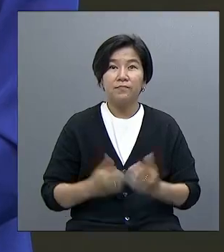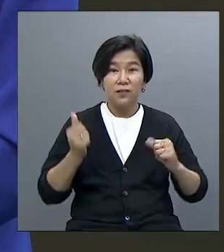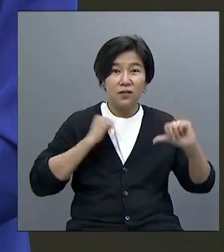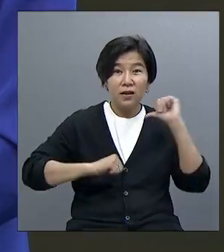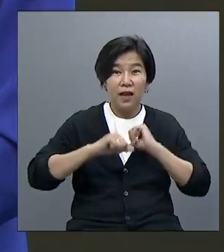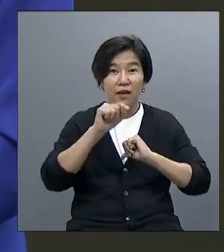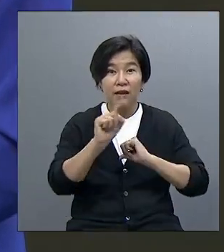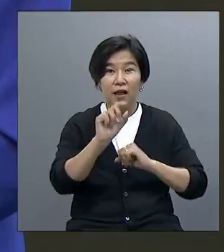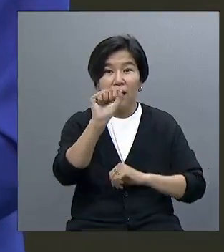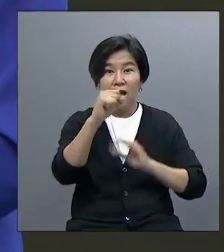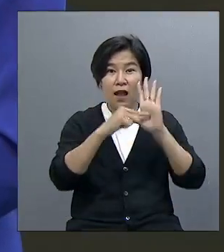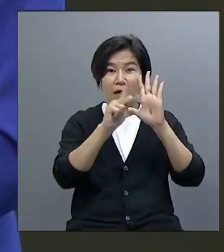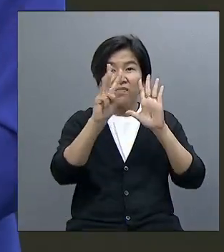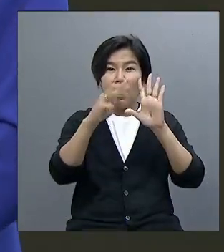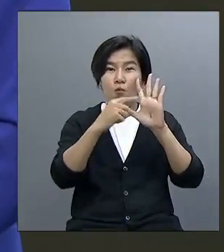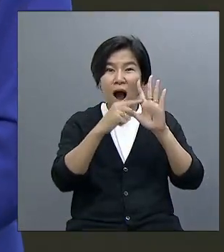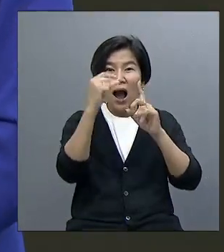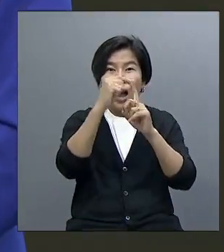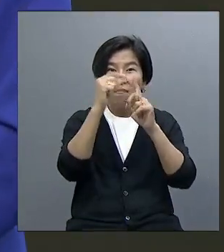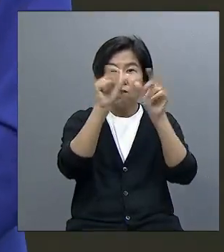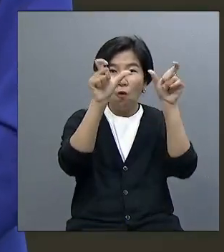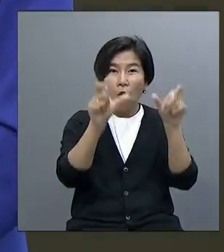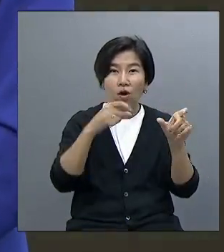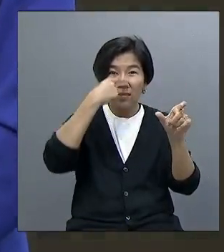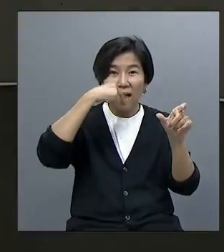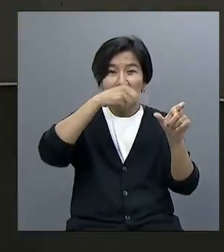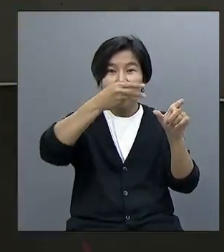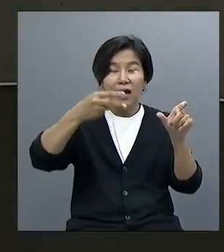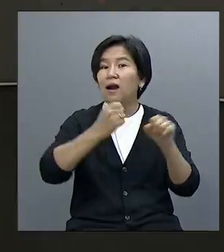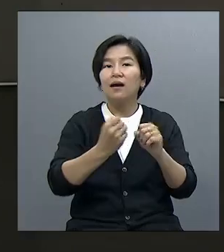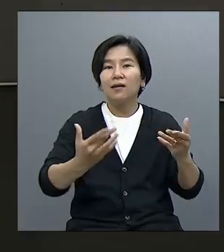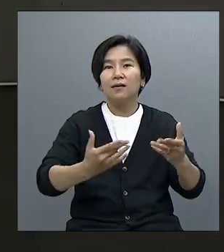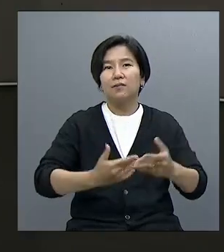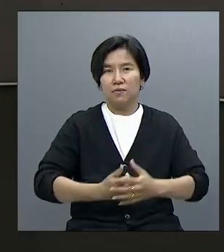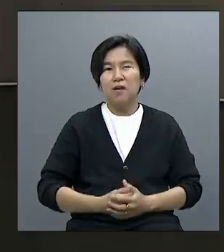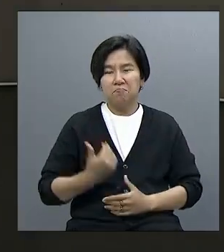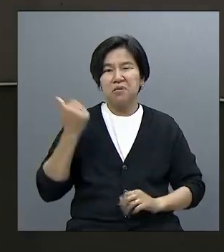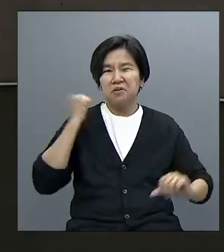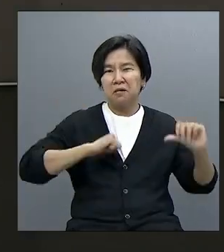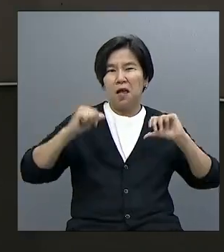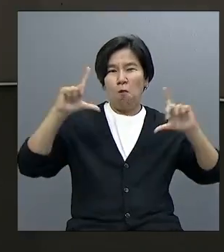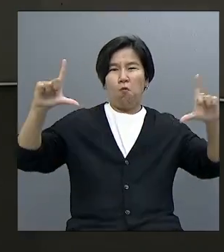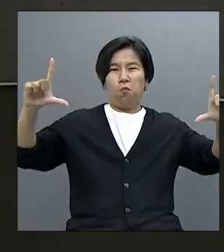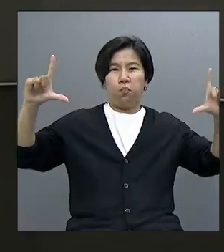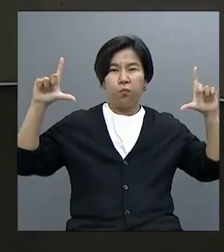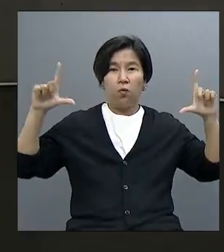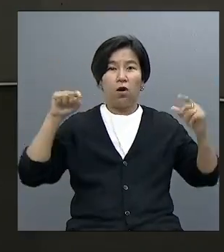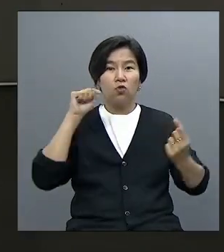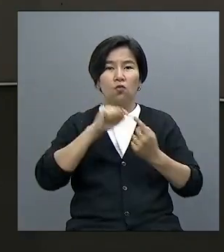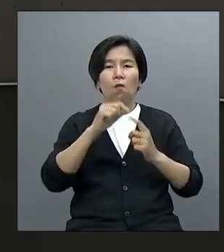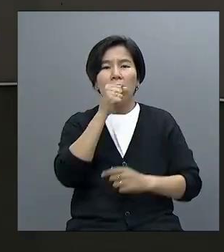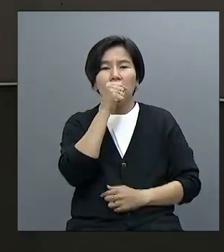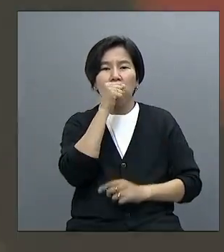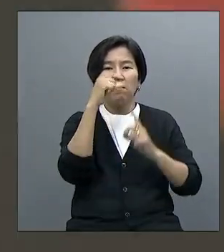เรานำสักวามาใช้ยังไงบ้างคะในการเล่น ในสักวาเนี่ยคือเราจะมีฉากใหญ่เลยที่เป็นฉากสำคัญของเรื่องก็คือการเล่นสักรวาหน้า